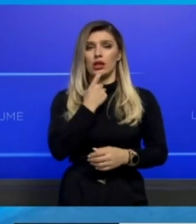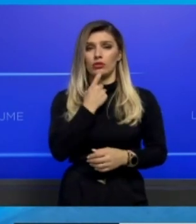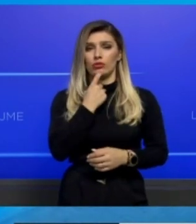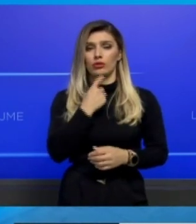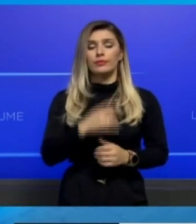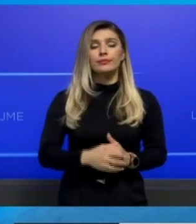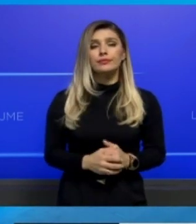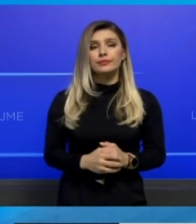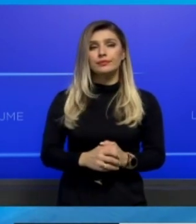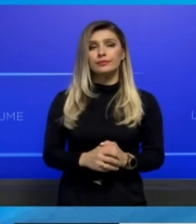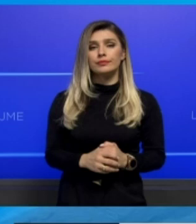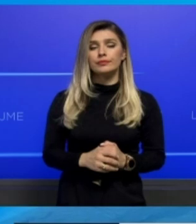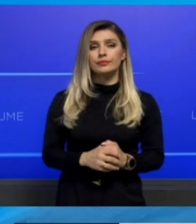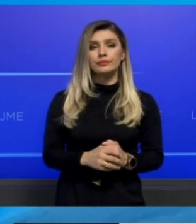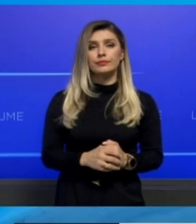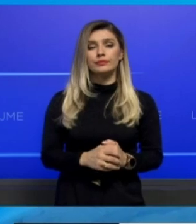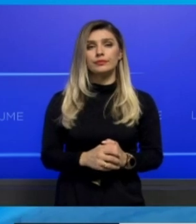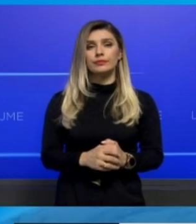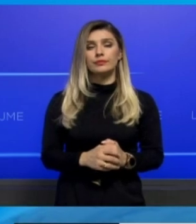viti.